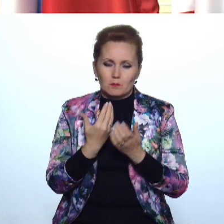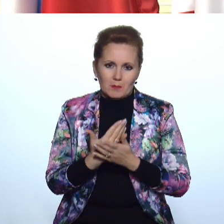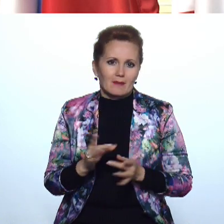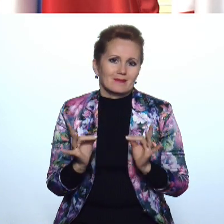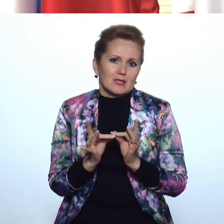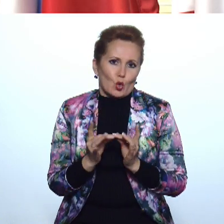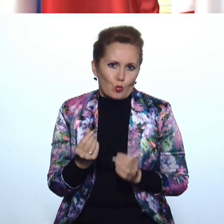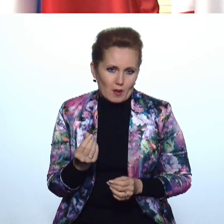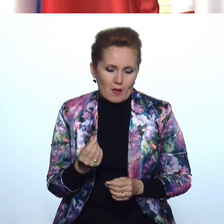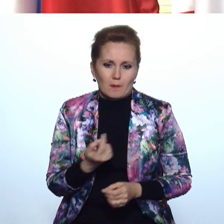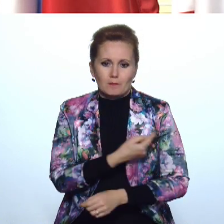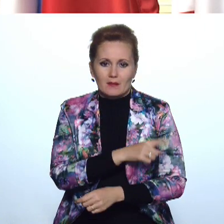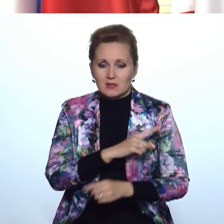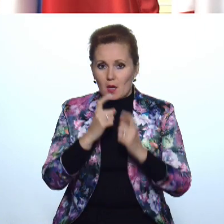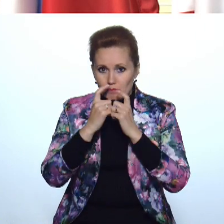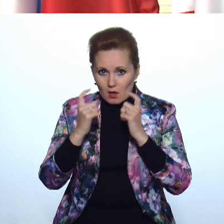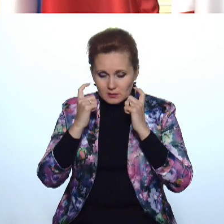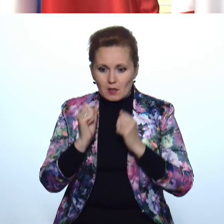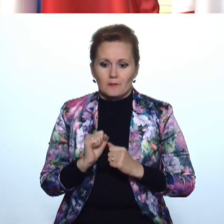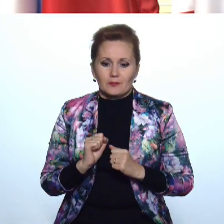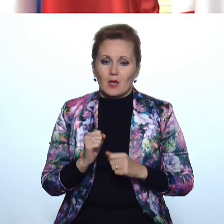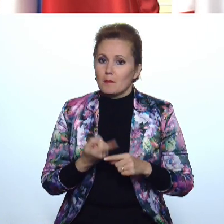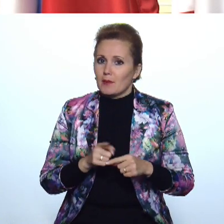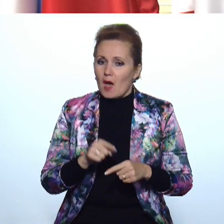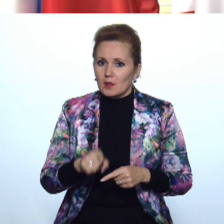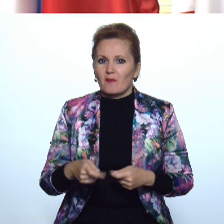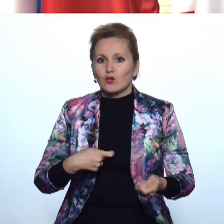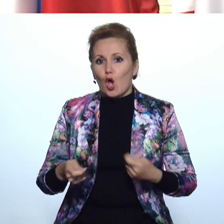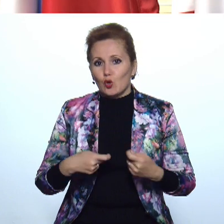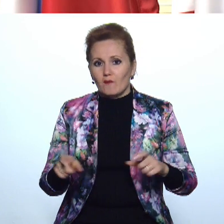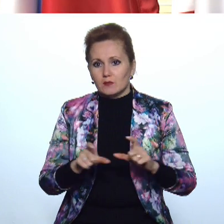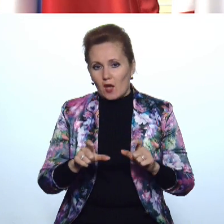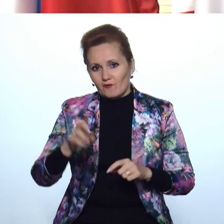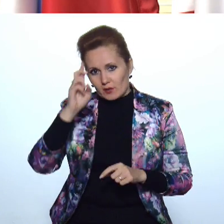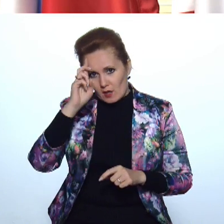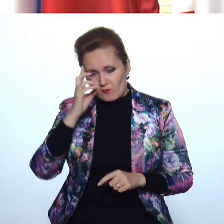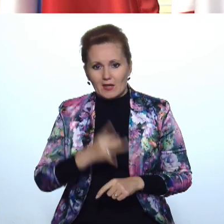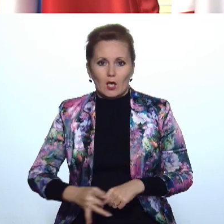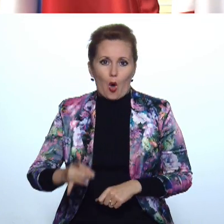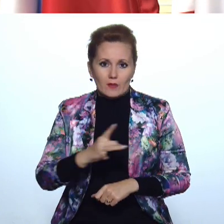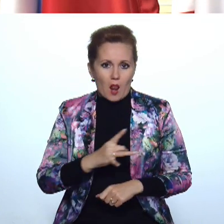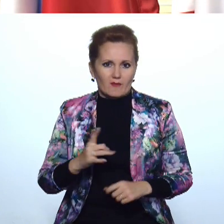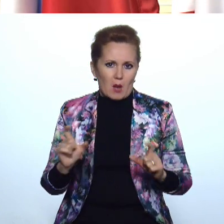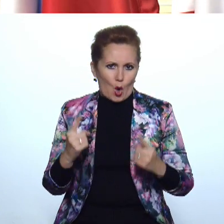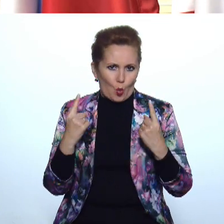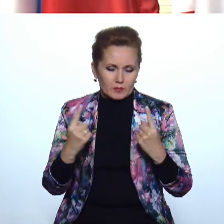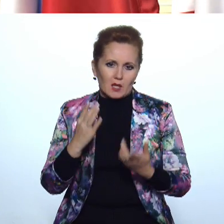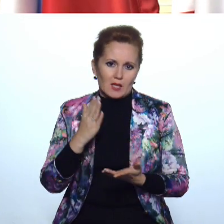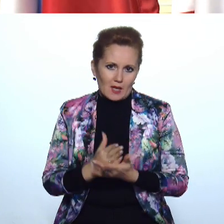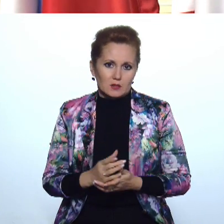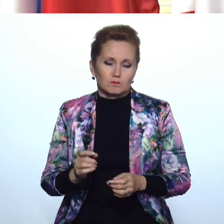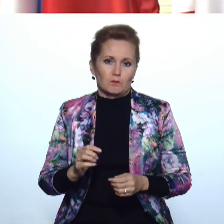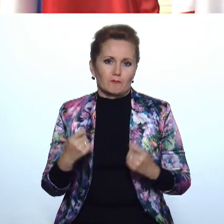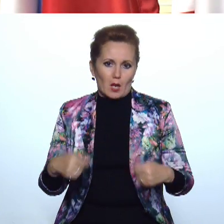10 рублей, если мы говорим о медицинской маске. При этом в торговых сетях как федерального, так и регионального значения имеются в продаже